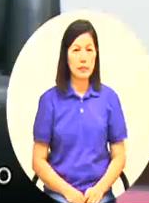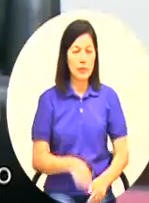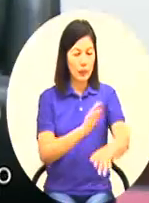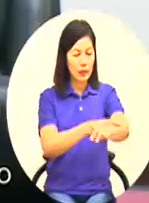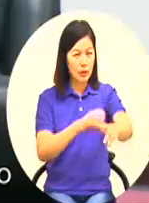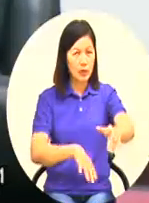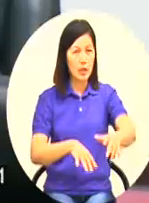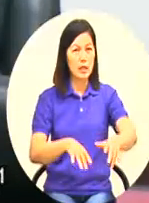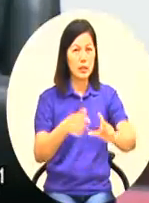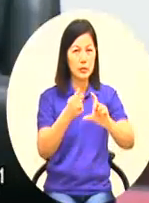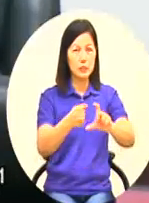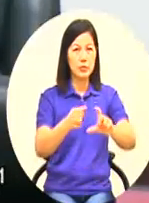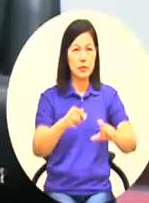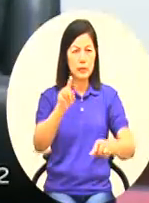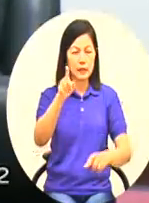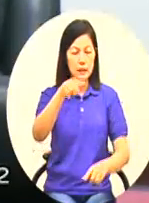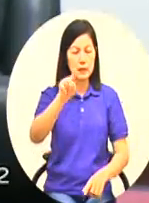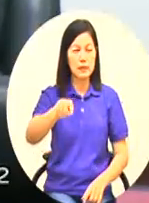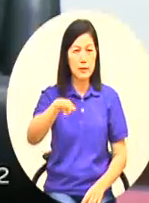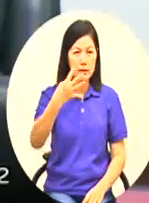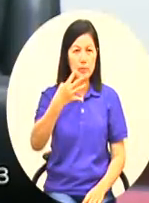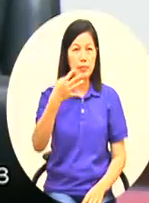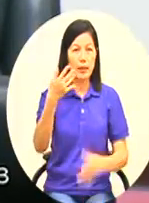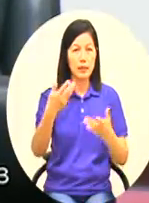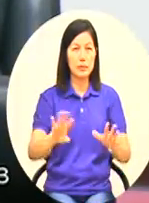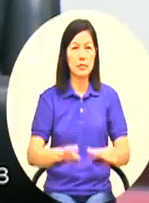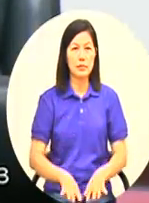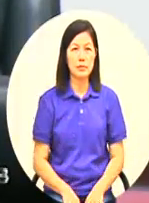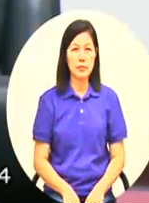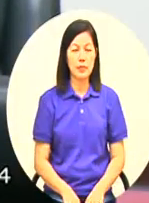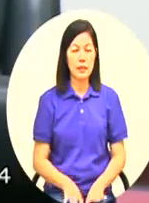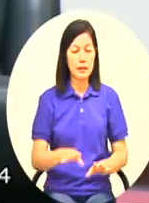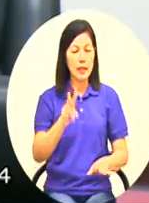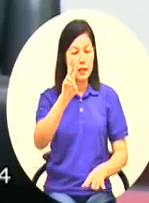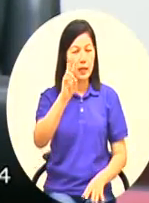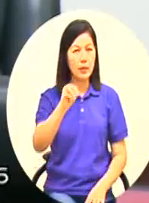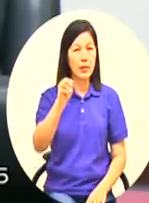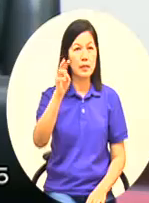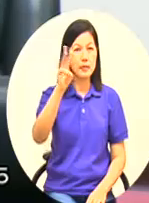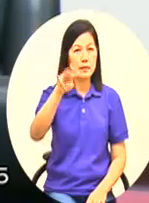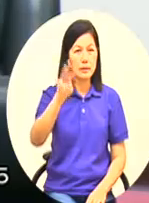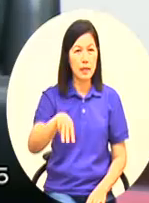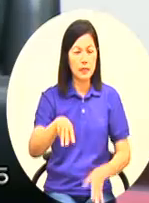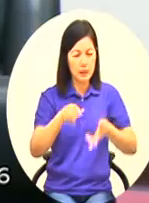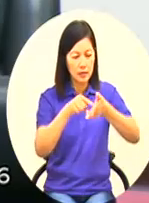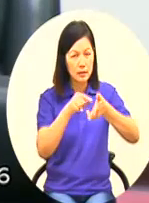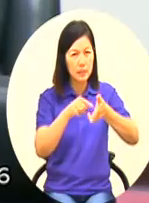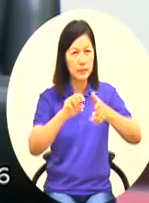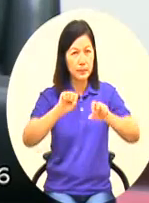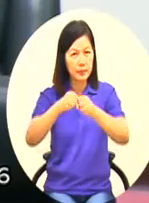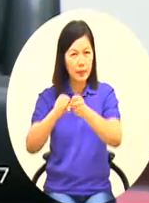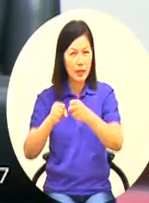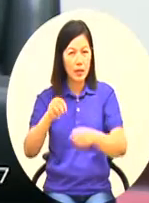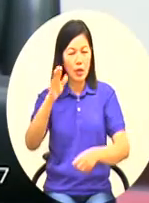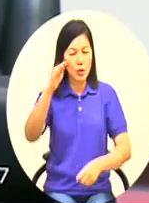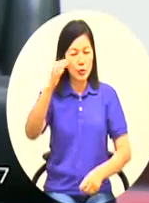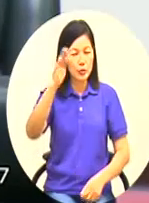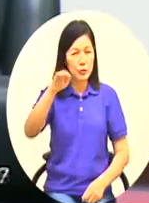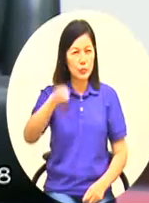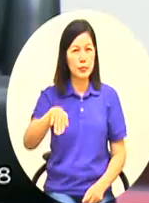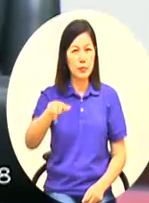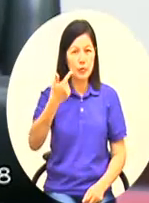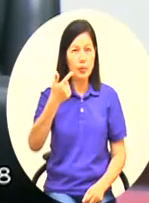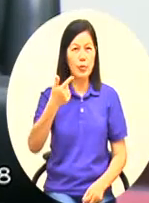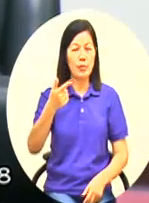就有1400多只，那我们现在是有23000只， 那故障的有9600多支，大概